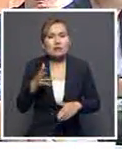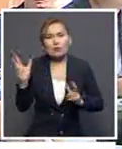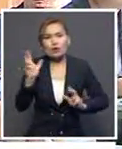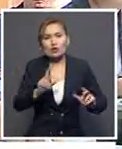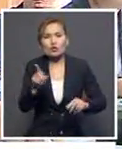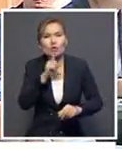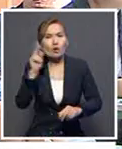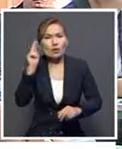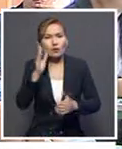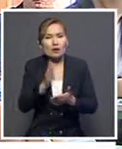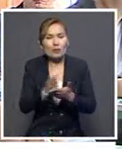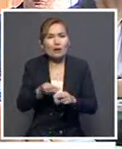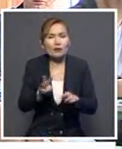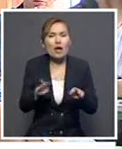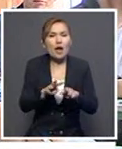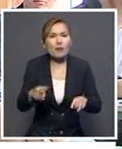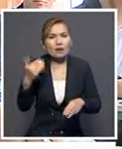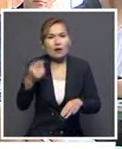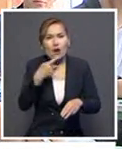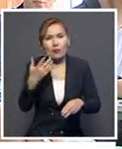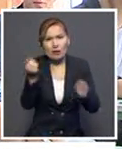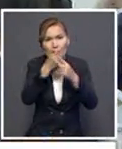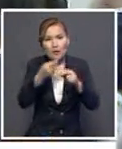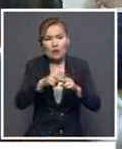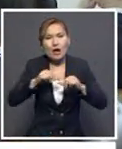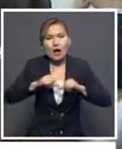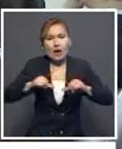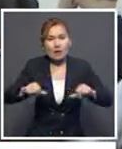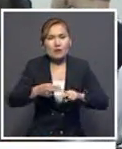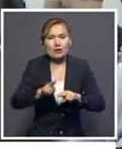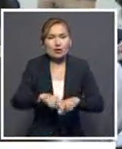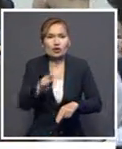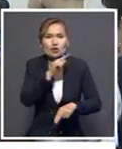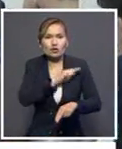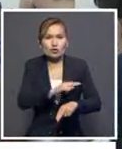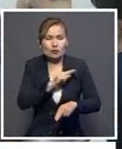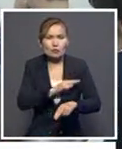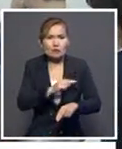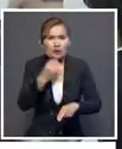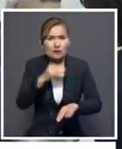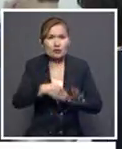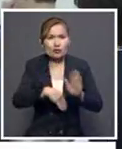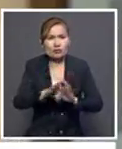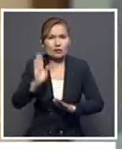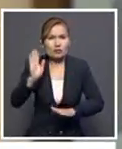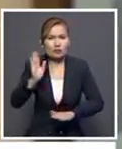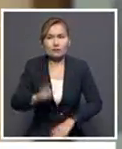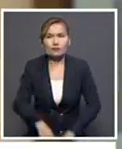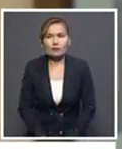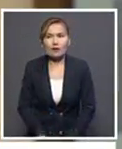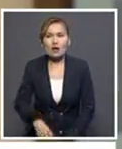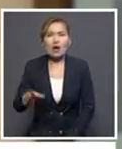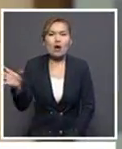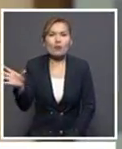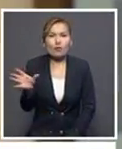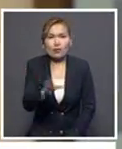жатыр. Министрліктің оптимистік мәліметтеріне қарамастан, комиссия мүшелері күдіктерін де жасырмады. Бүкіл тілді